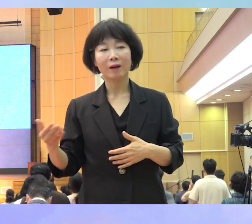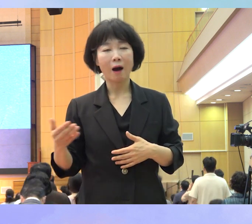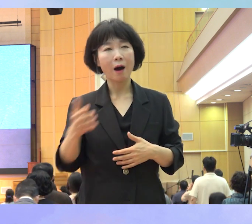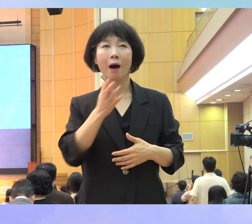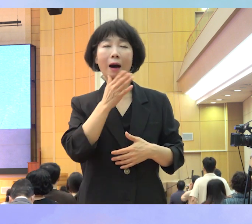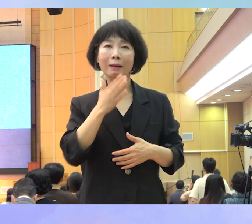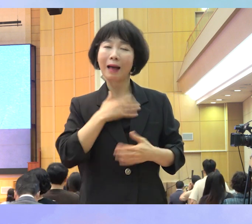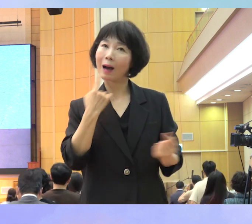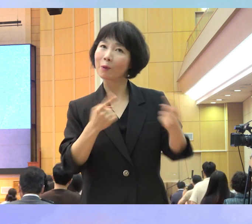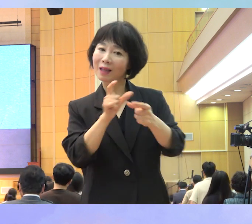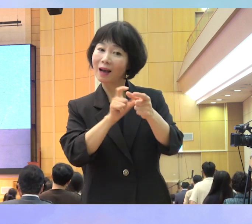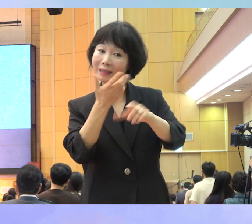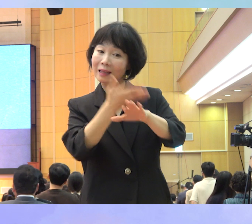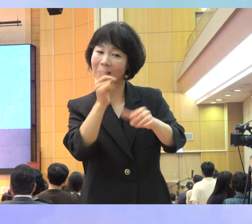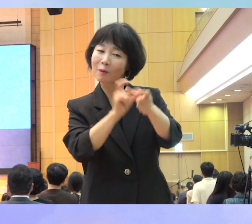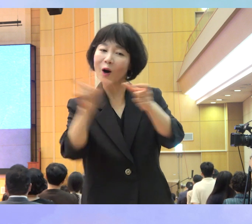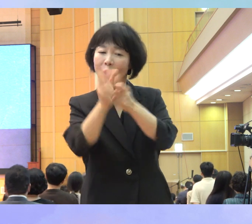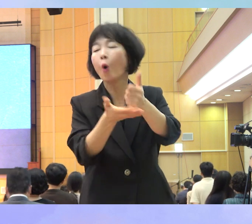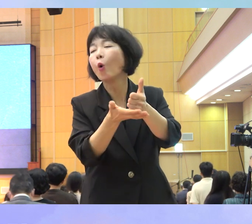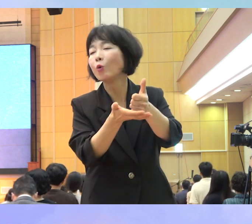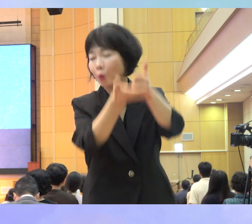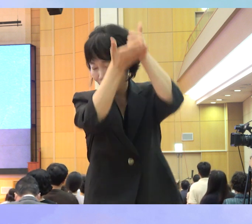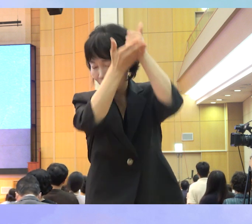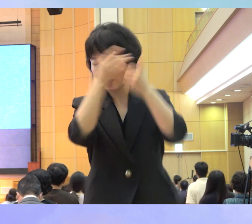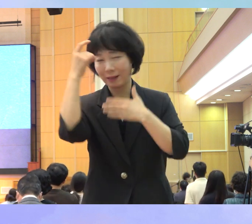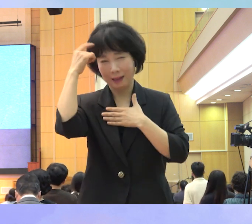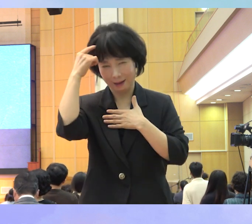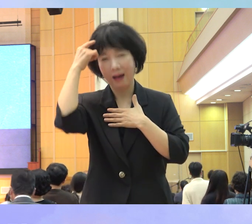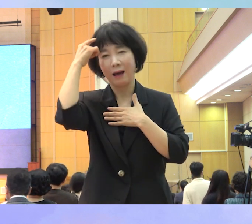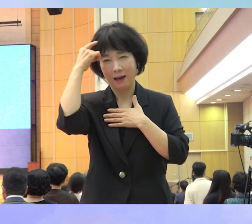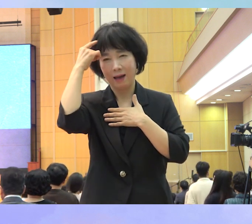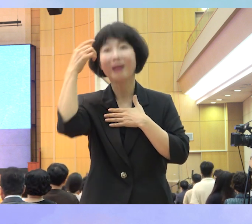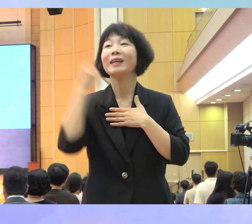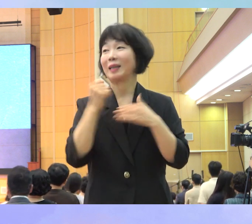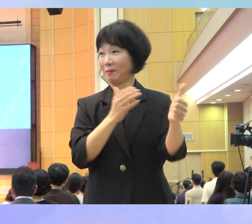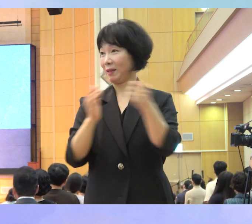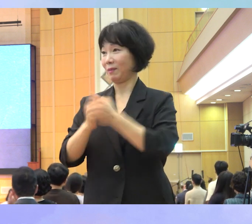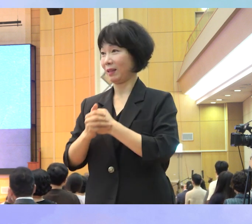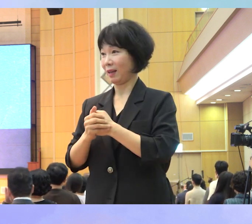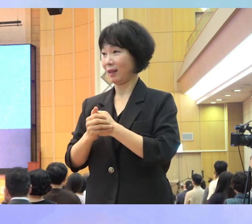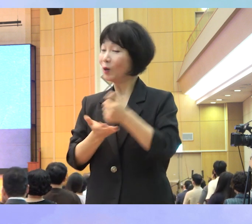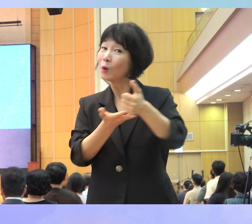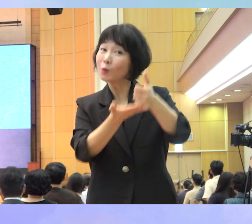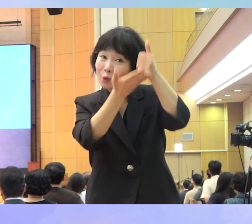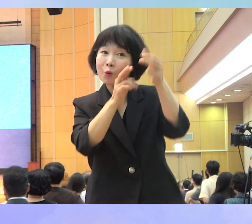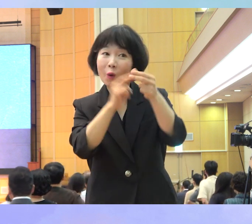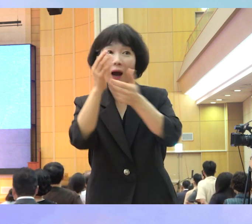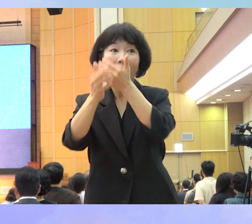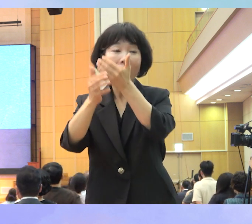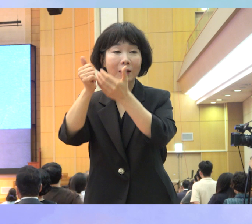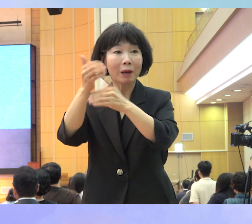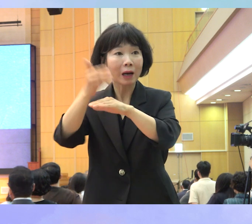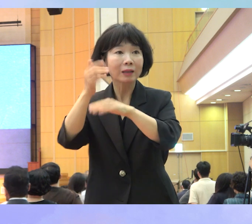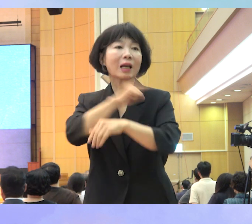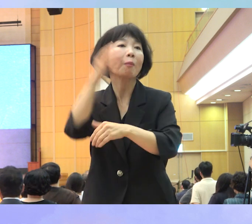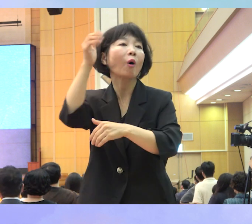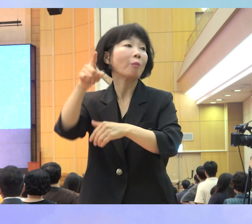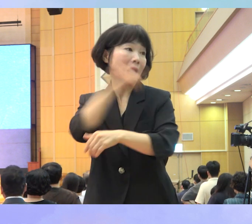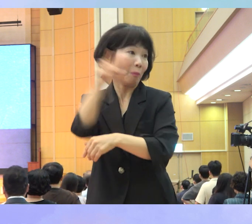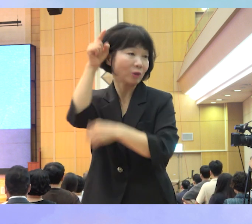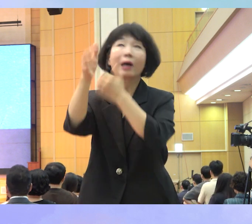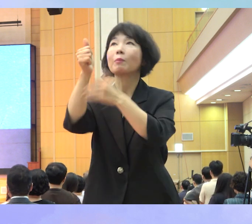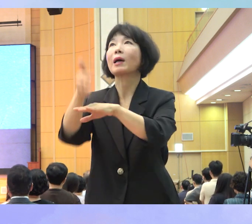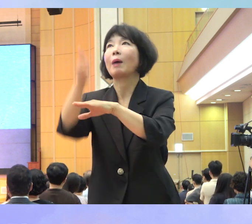간에 존중하자 했지요? 그렇지만 사실은 존중과 감사는 하나님께 먼저 올려드리는 거거든요.